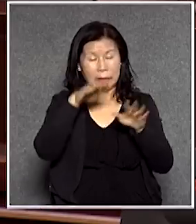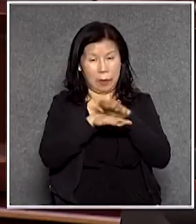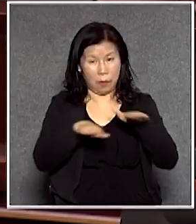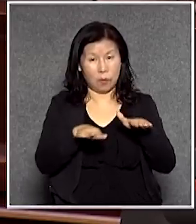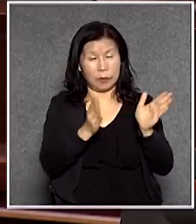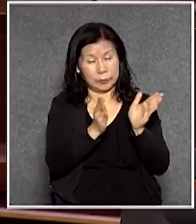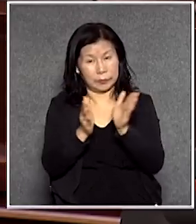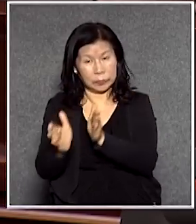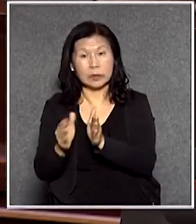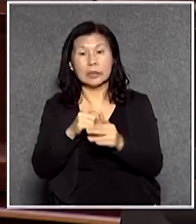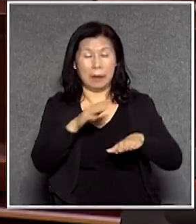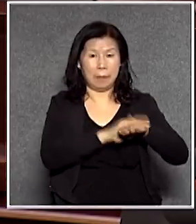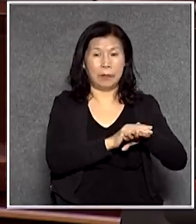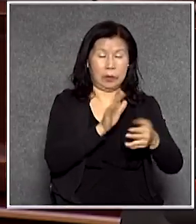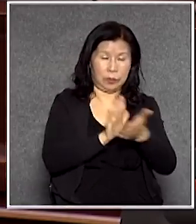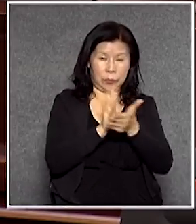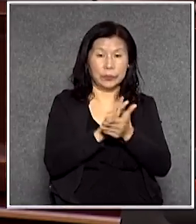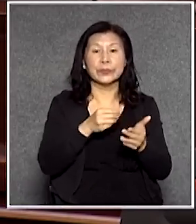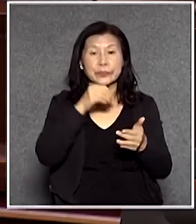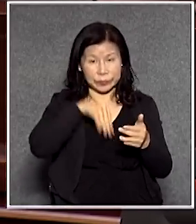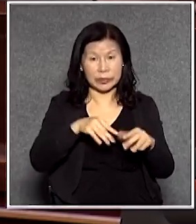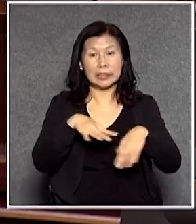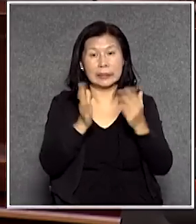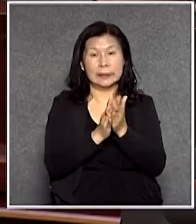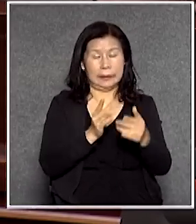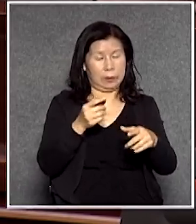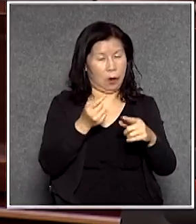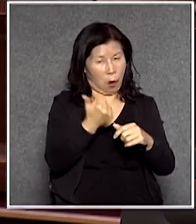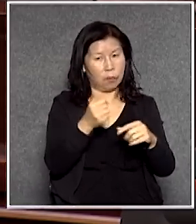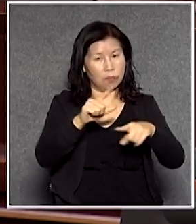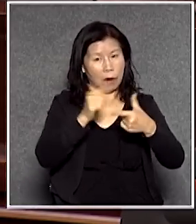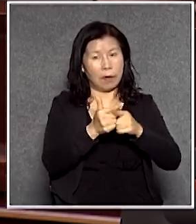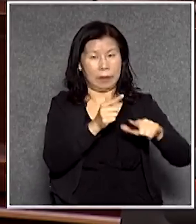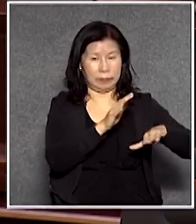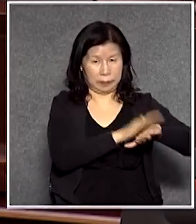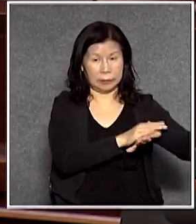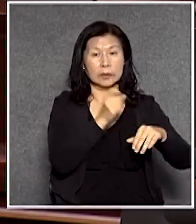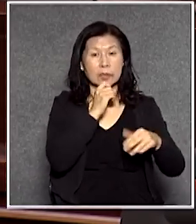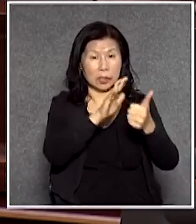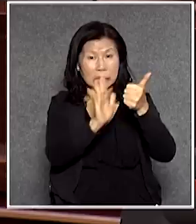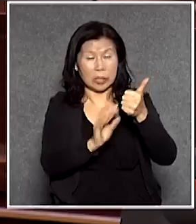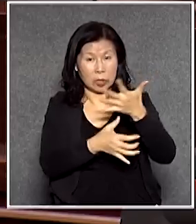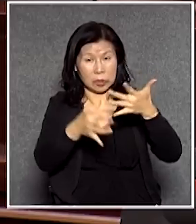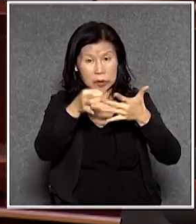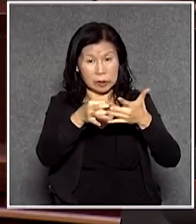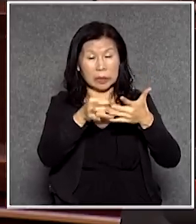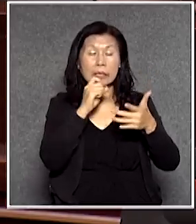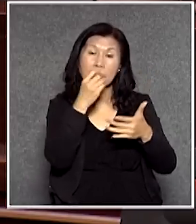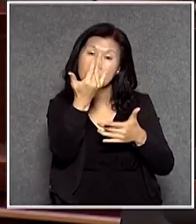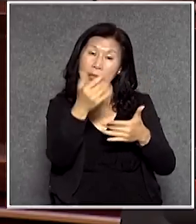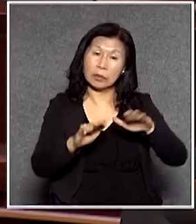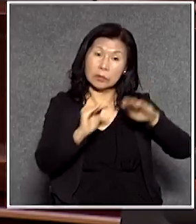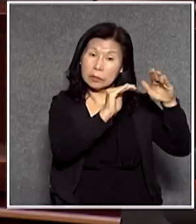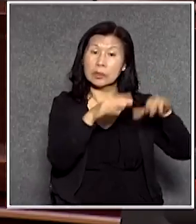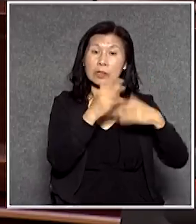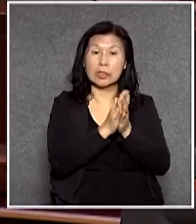制，亦是留住一批經驗豐富的人員的最佳的方法了。至於影響員工晉升程度有多大呢？如果